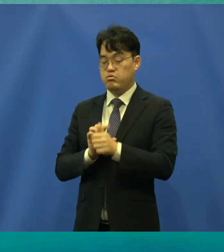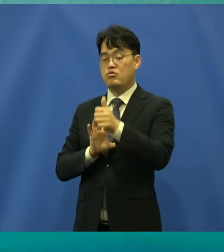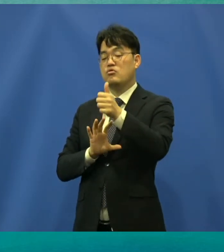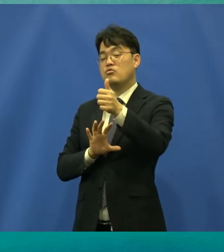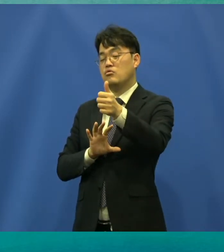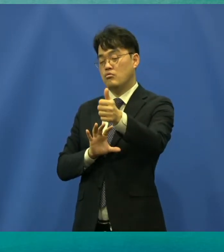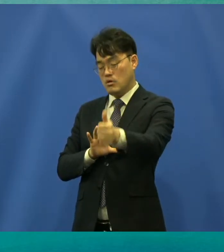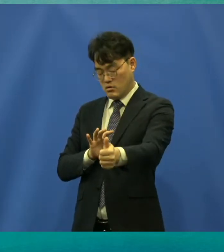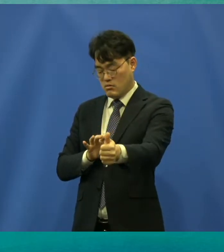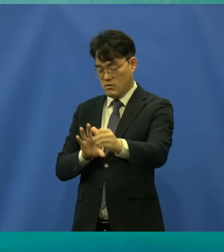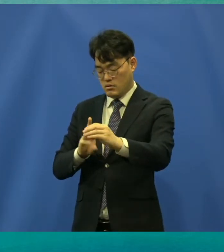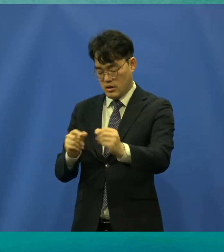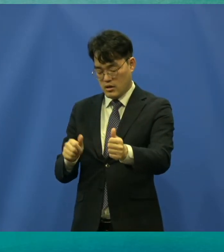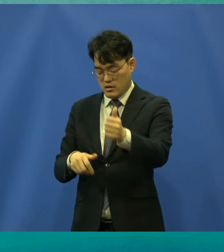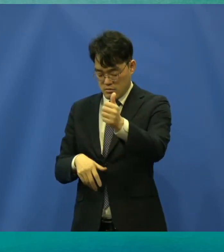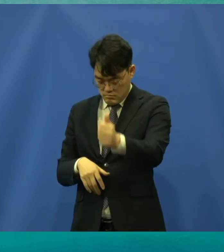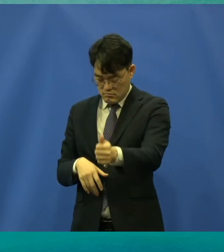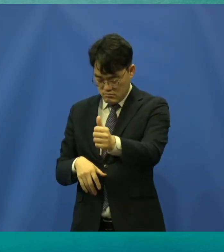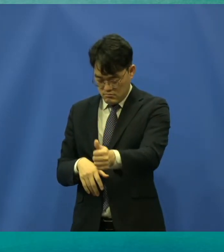어떠했을까요?